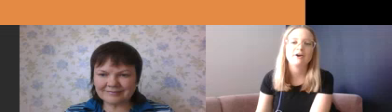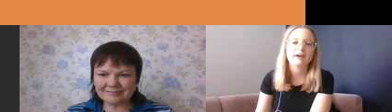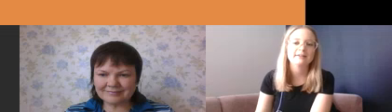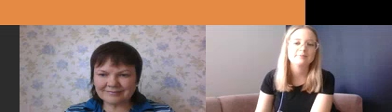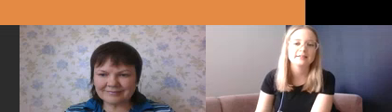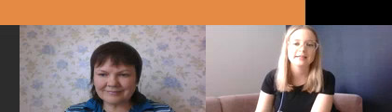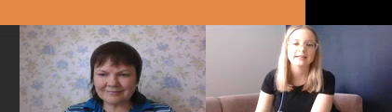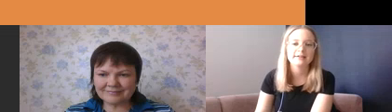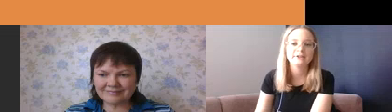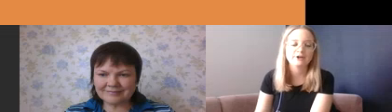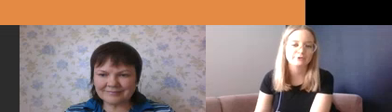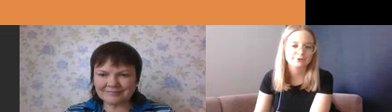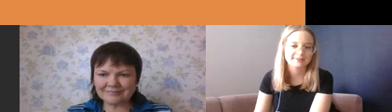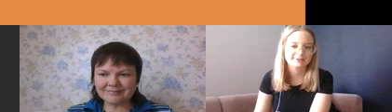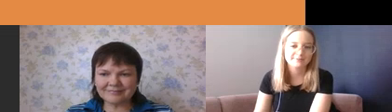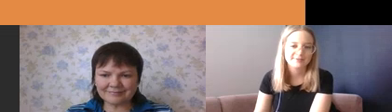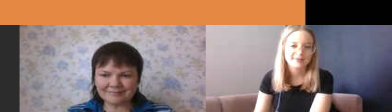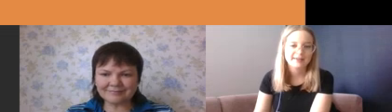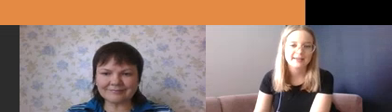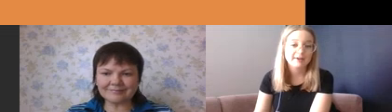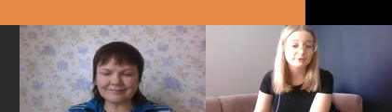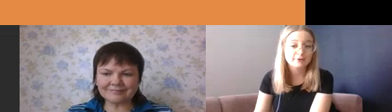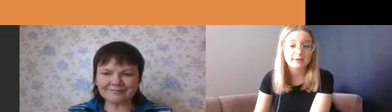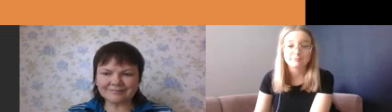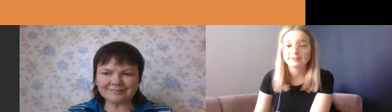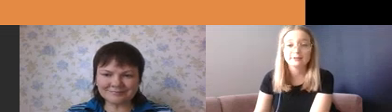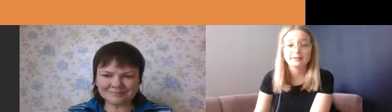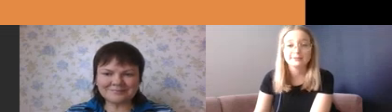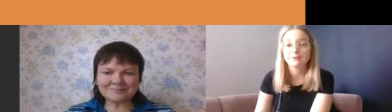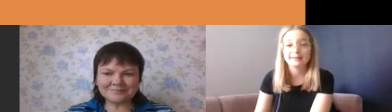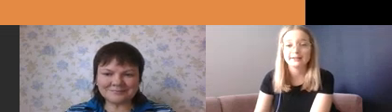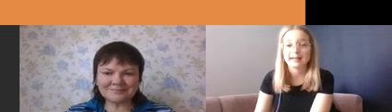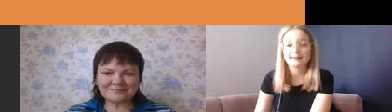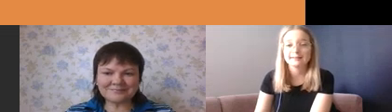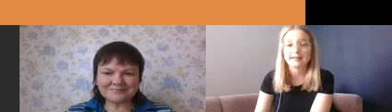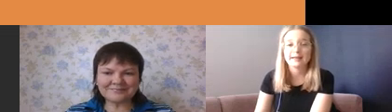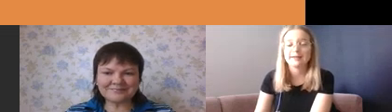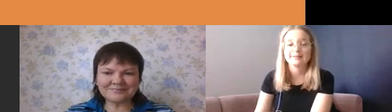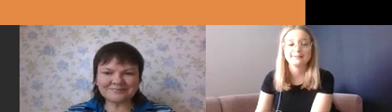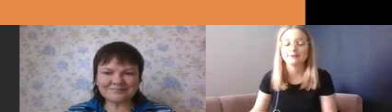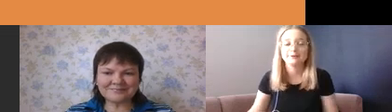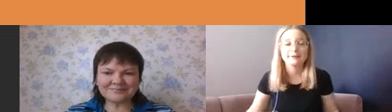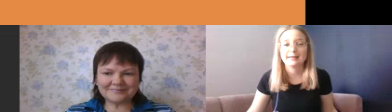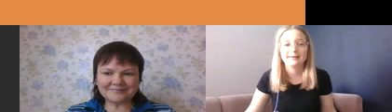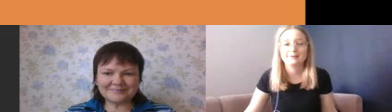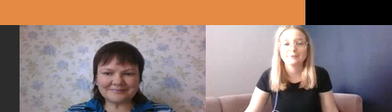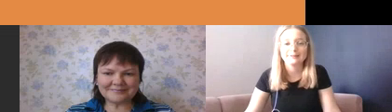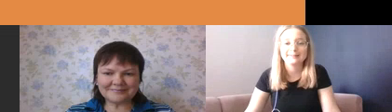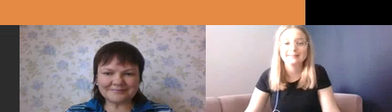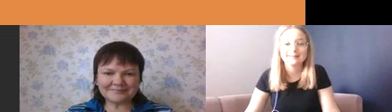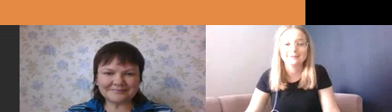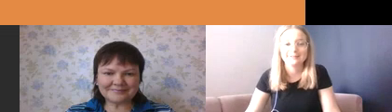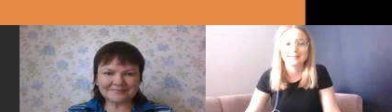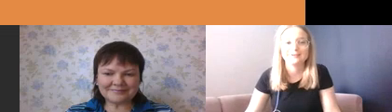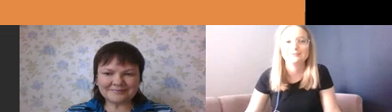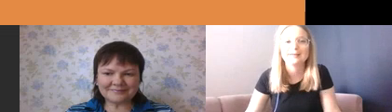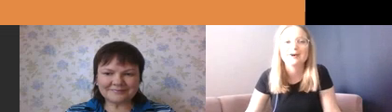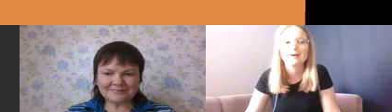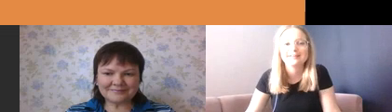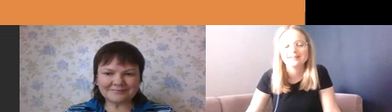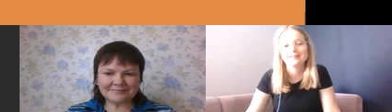enes arendamiseks erinevad harjutused. Et väga tore, et julgelt soovitage, et siin on, ma arvan, et kõigil